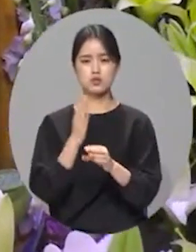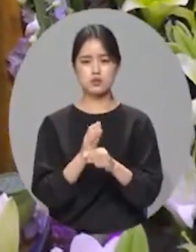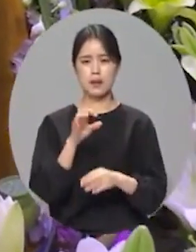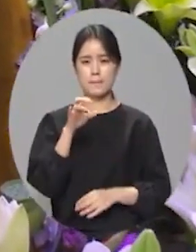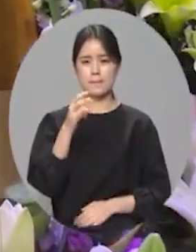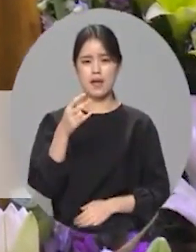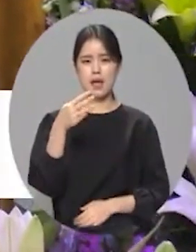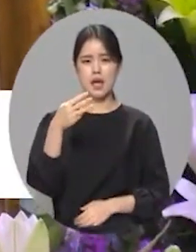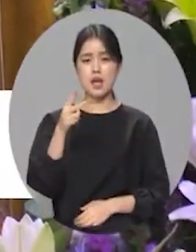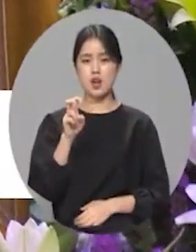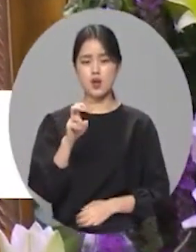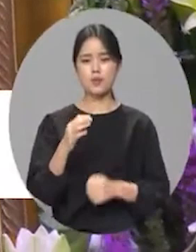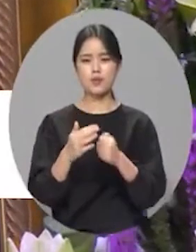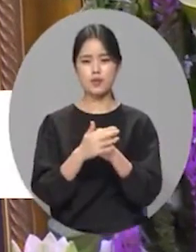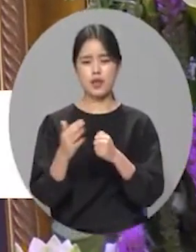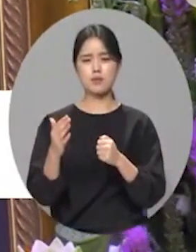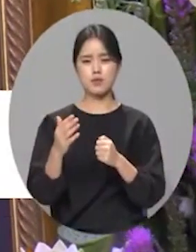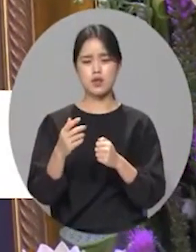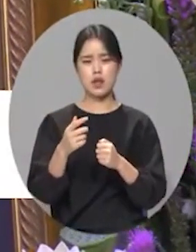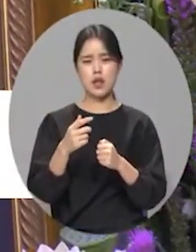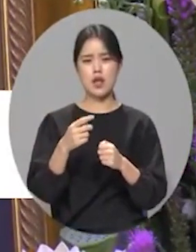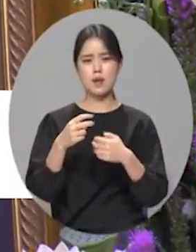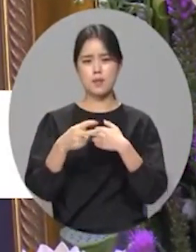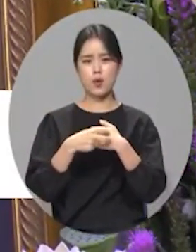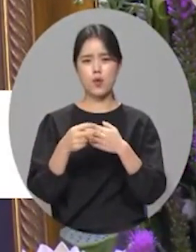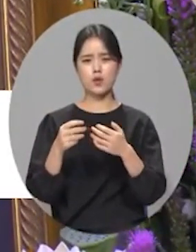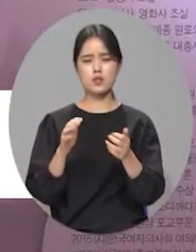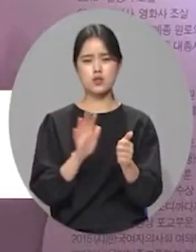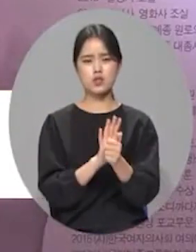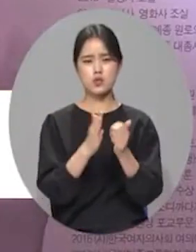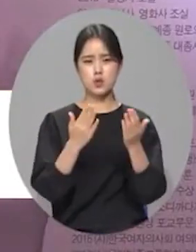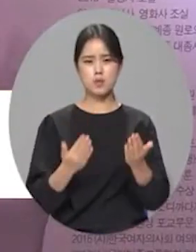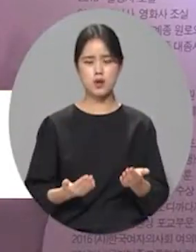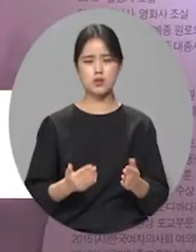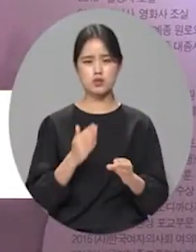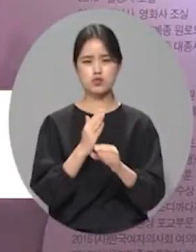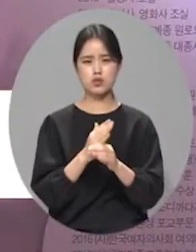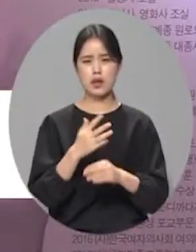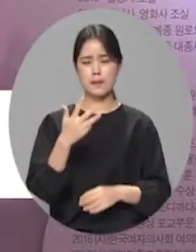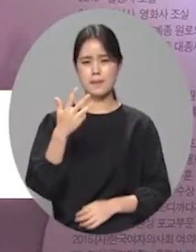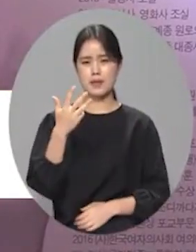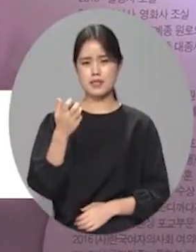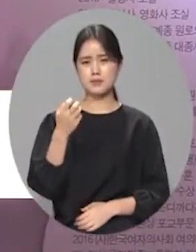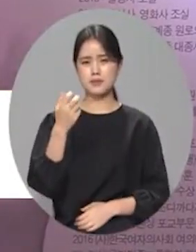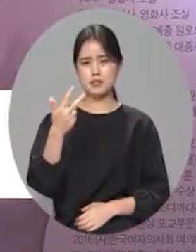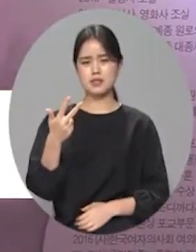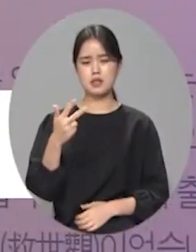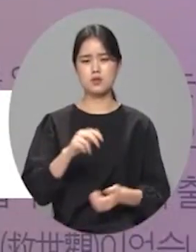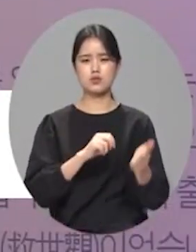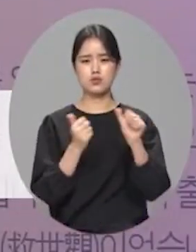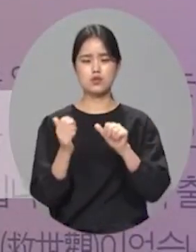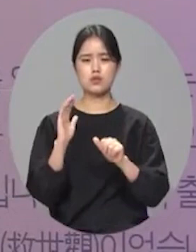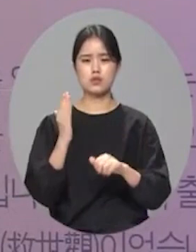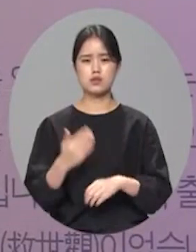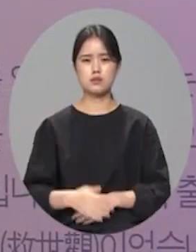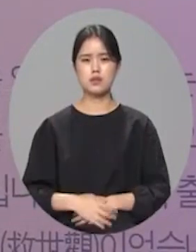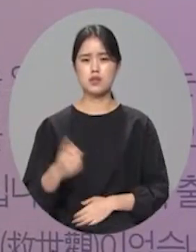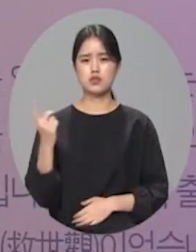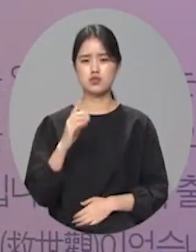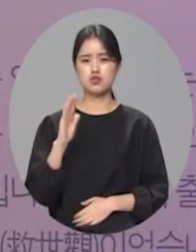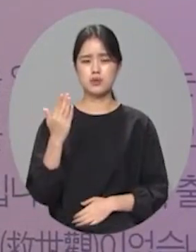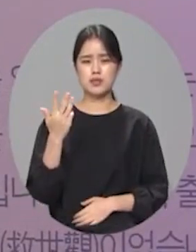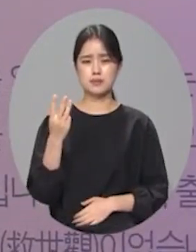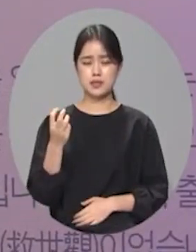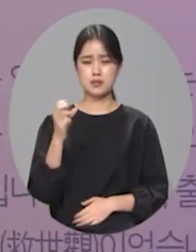폐렴으로 동국대 일산병원에서 치료를 받아온 월주 스님이 세수 87세로 입적했습니다.